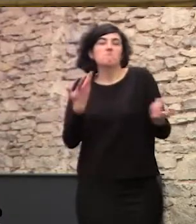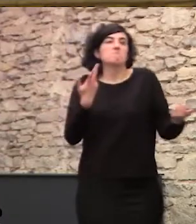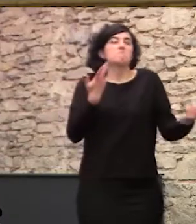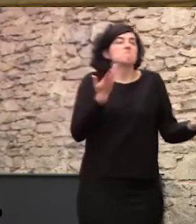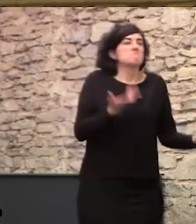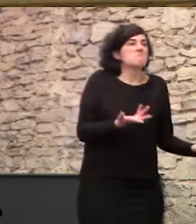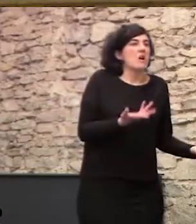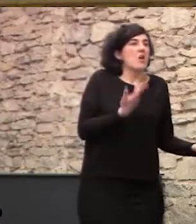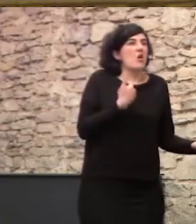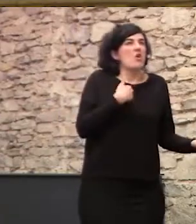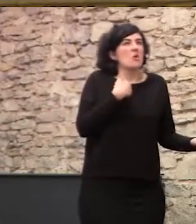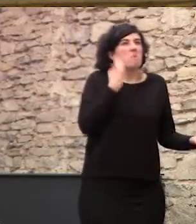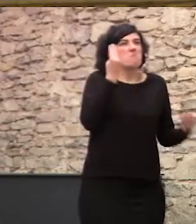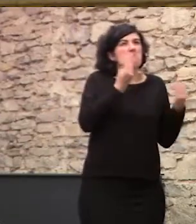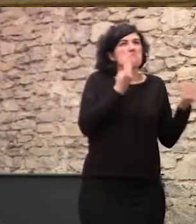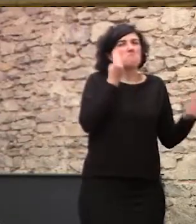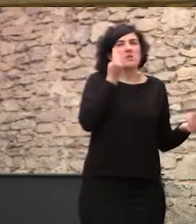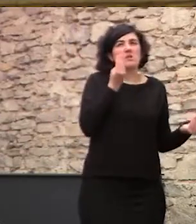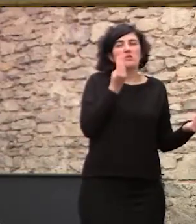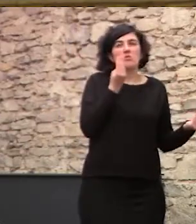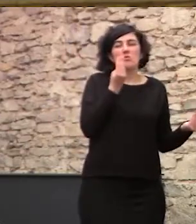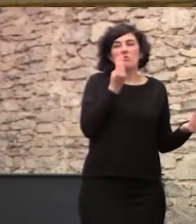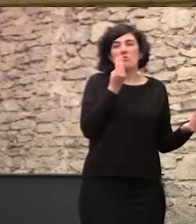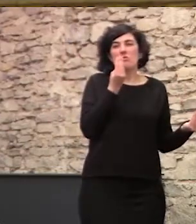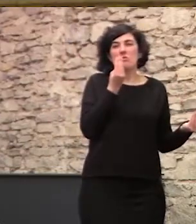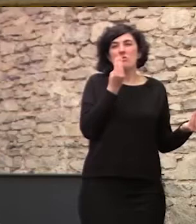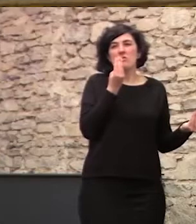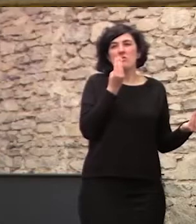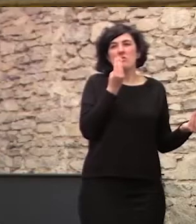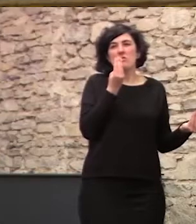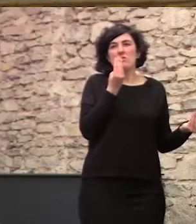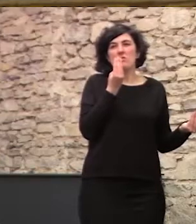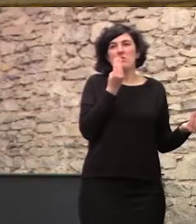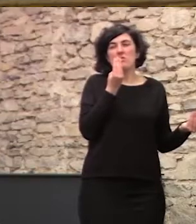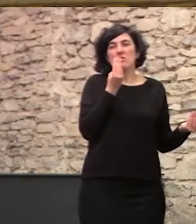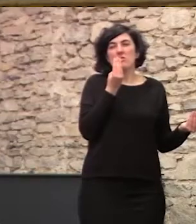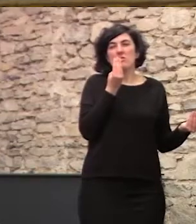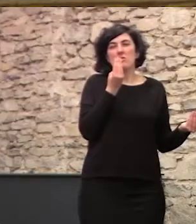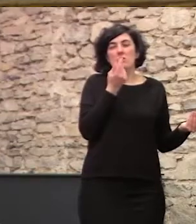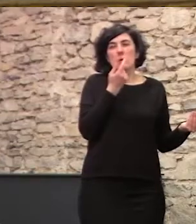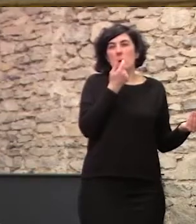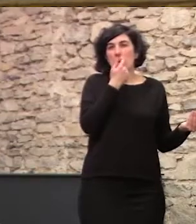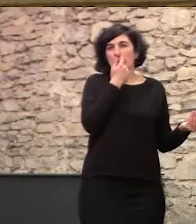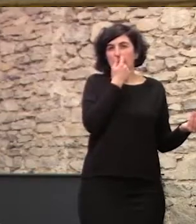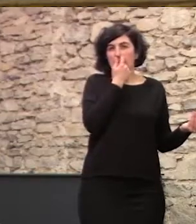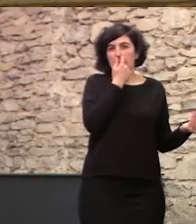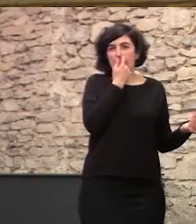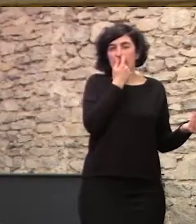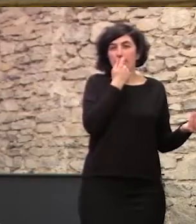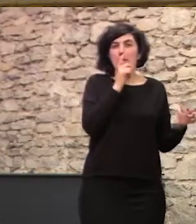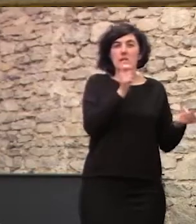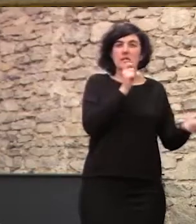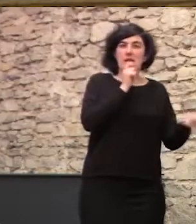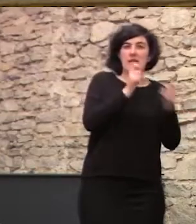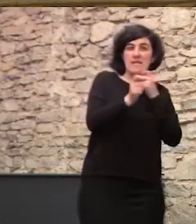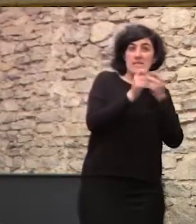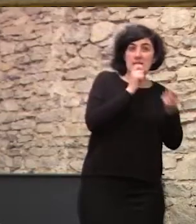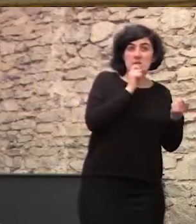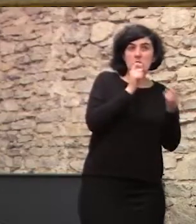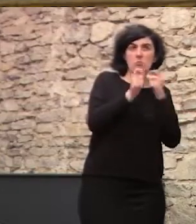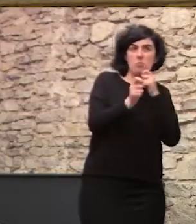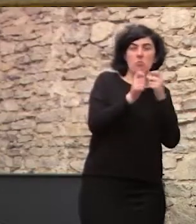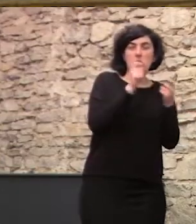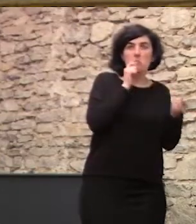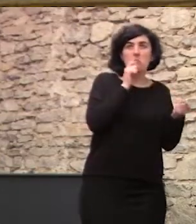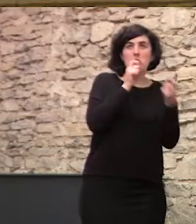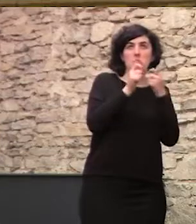oza, nik ez du konsideratzen inundik ere... Gainan ikustot hor jardunak ere bai, adibidez, elkarrezketekin bai daukat,